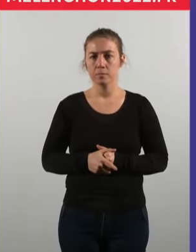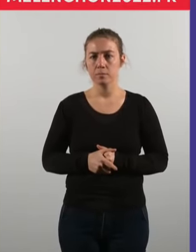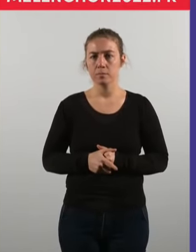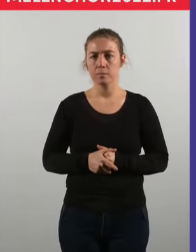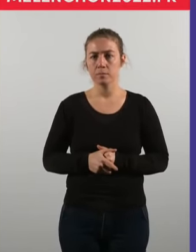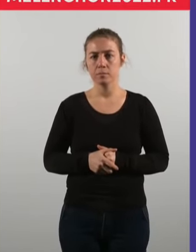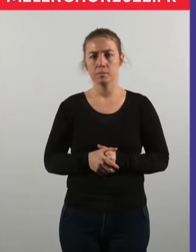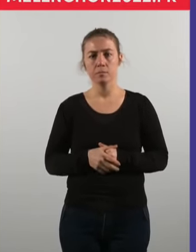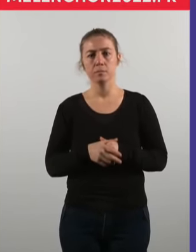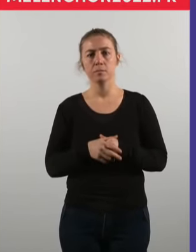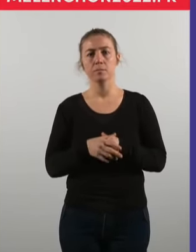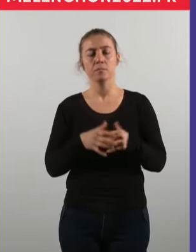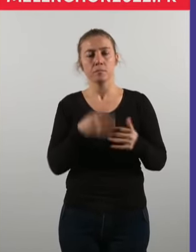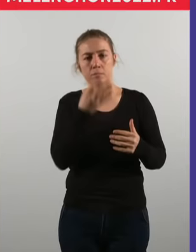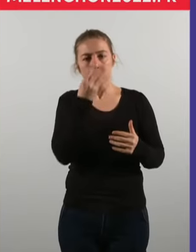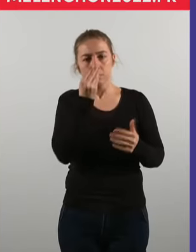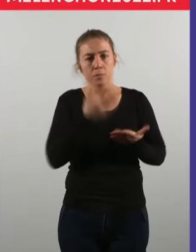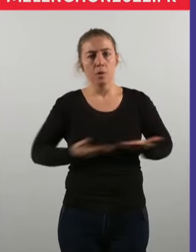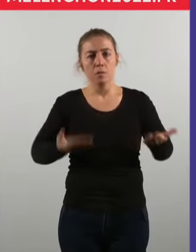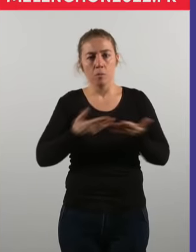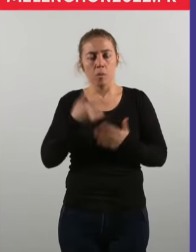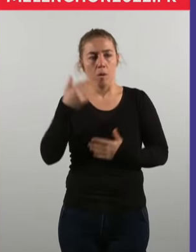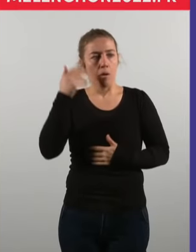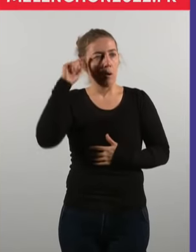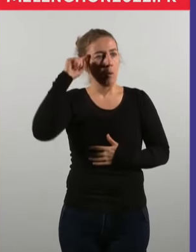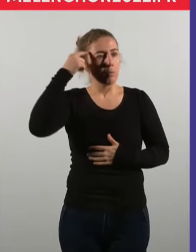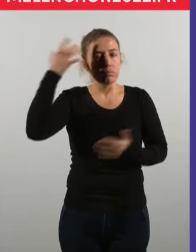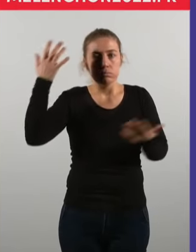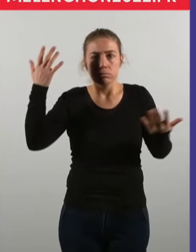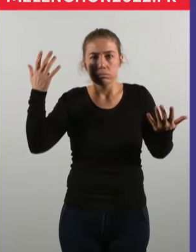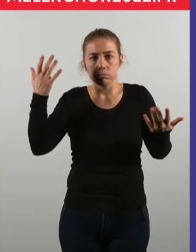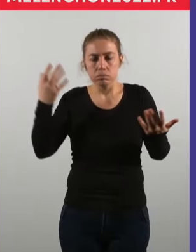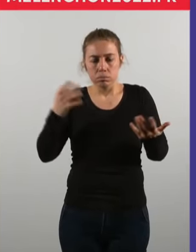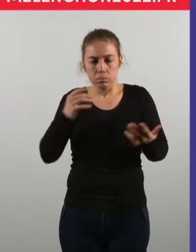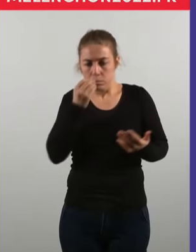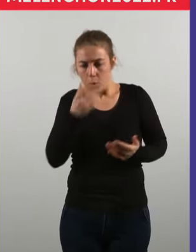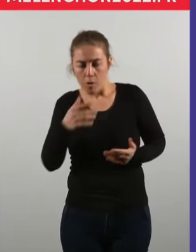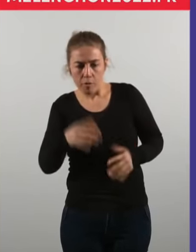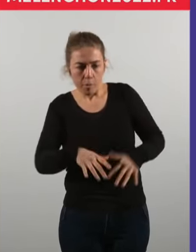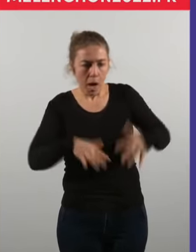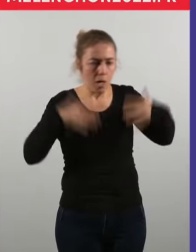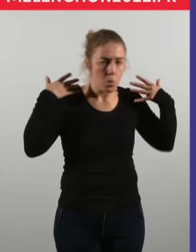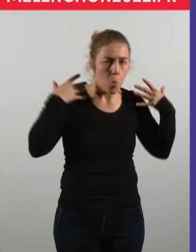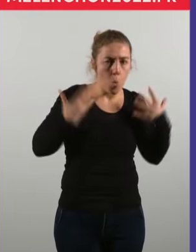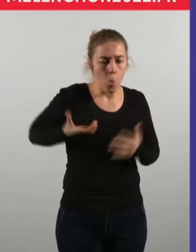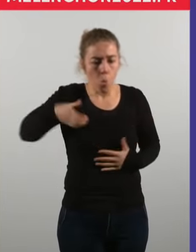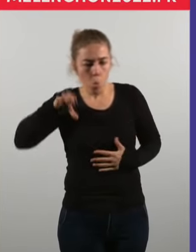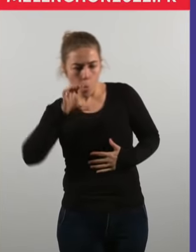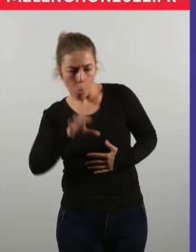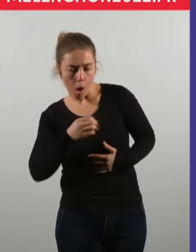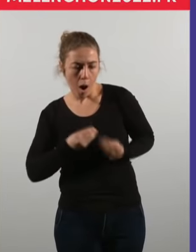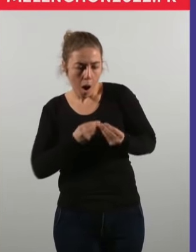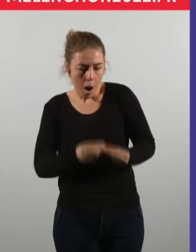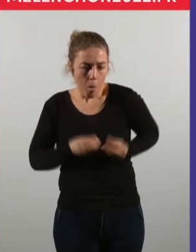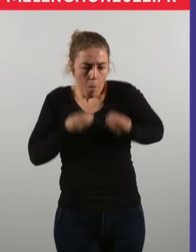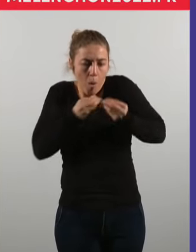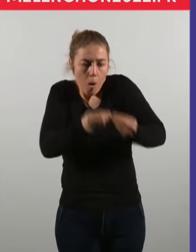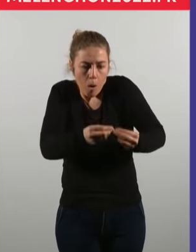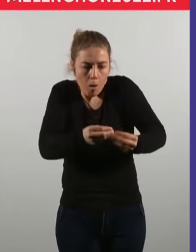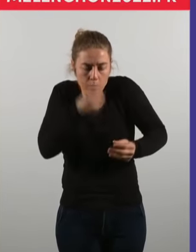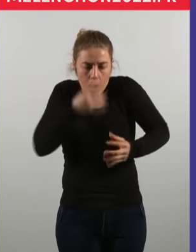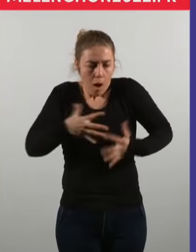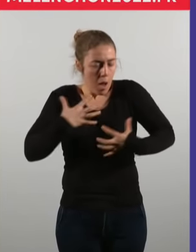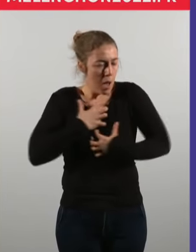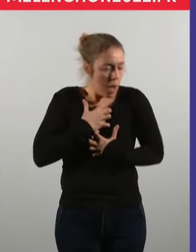nous. C'est juste dingue, parce qu'elles ont toutes la même vibration de don, d'amour. Enfin, ça prend au trip. Mais vivre